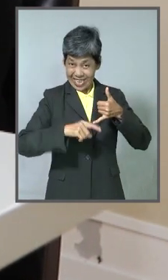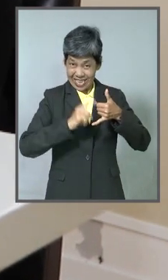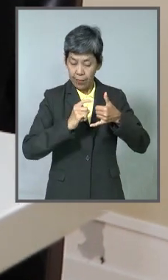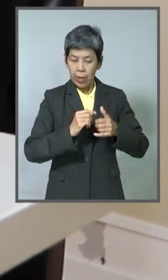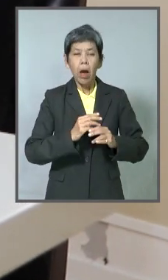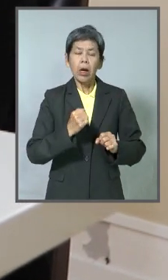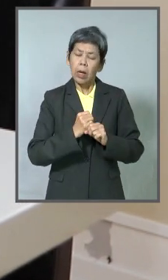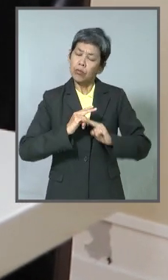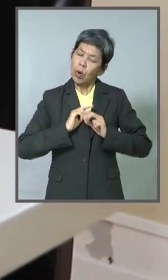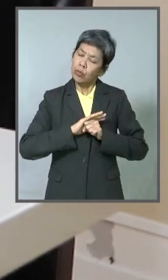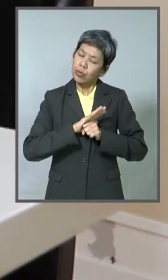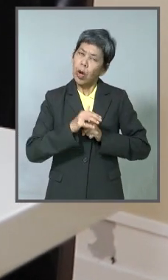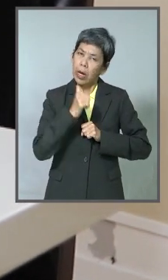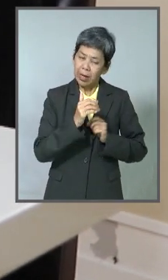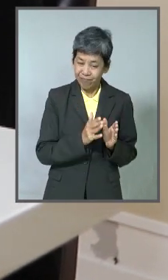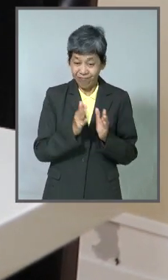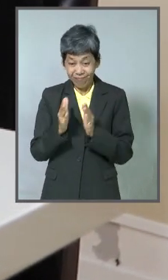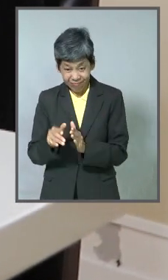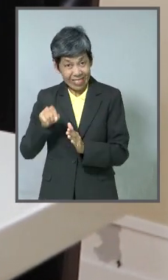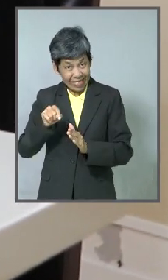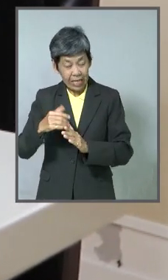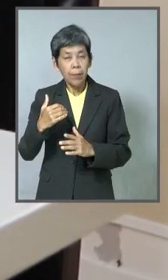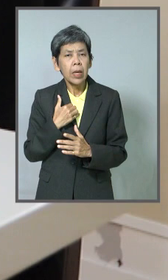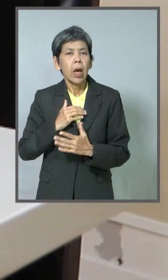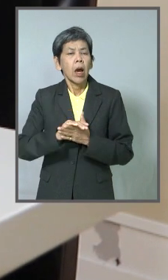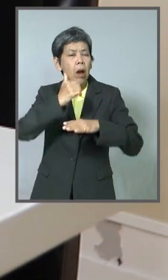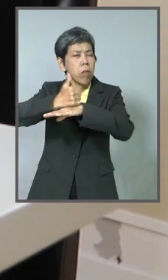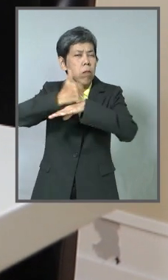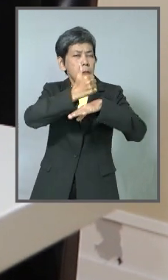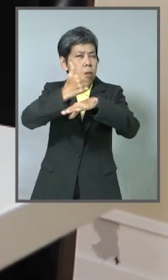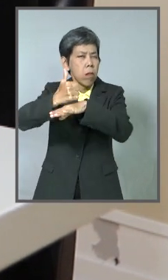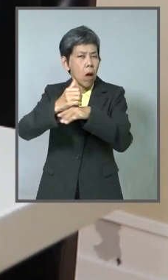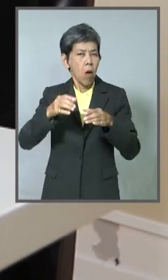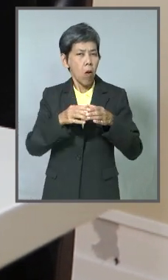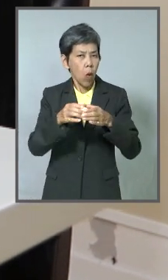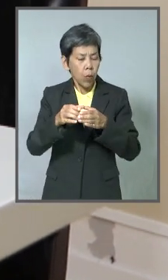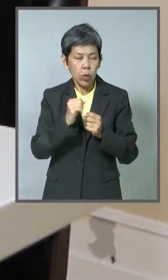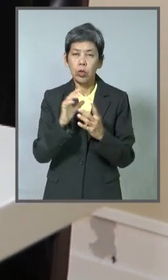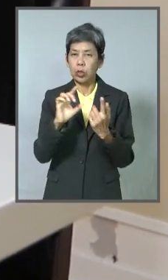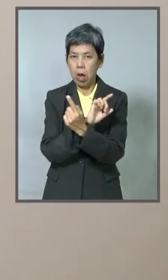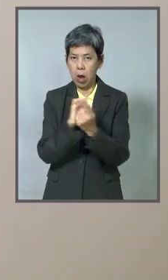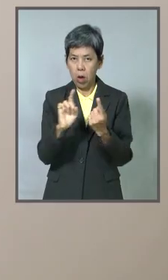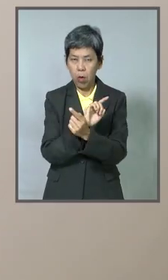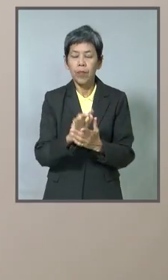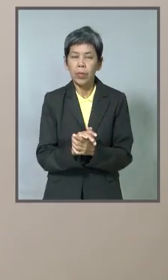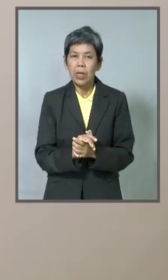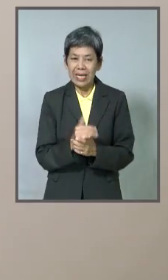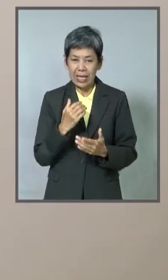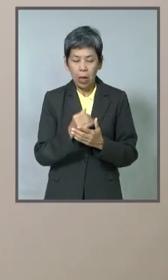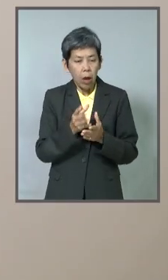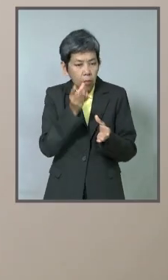ช่วยเหลือตัวเองได้บ้างนะแล้วก็แกนนำหรือว่าเครือข่ายทางสังคมที่จะต้องเข้าม